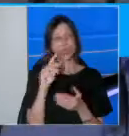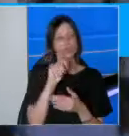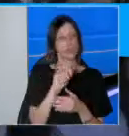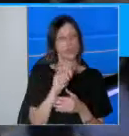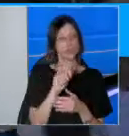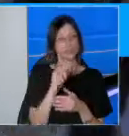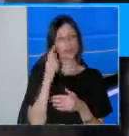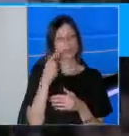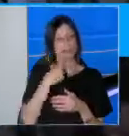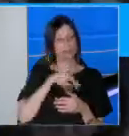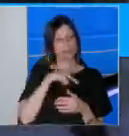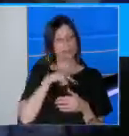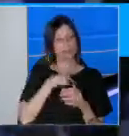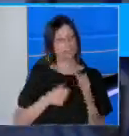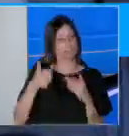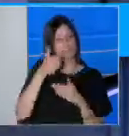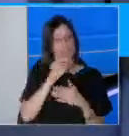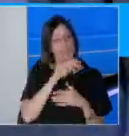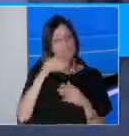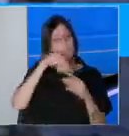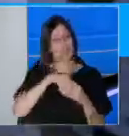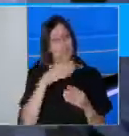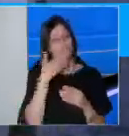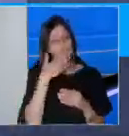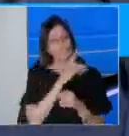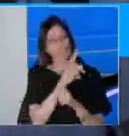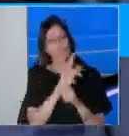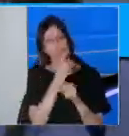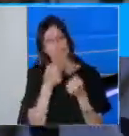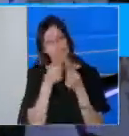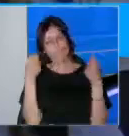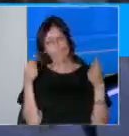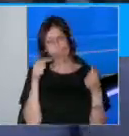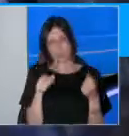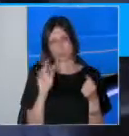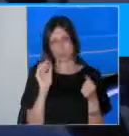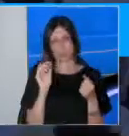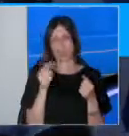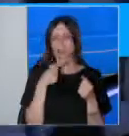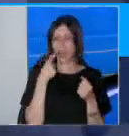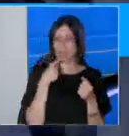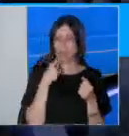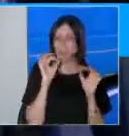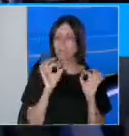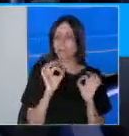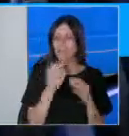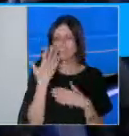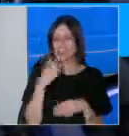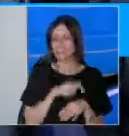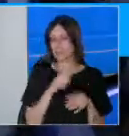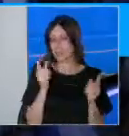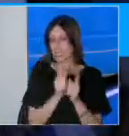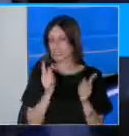הזה בתוך ירושלים, את כל התקופה המתוחה הזאת, אמר ממש לפני זמן